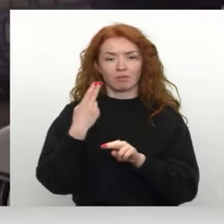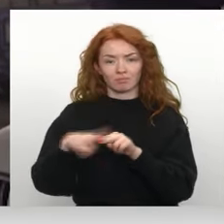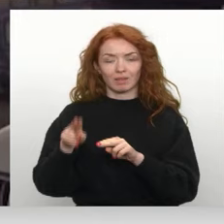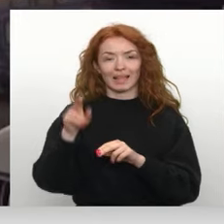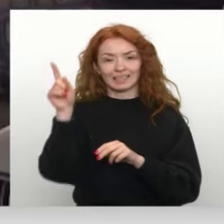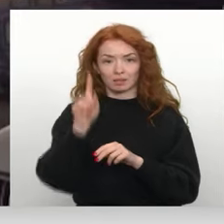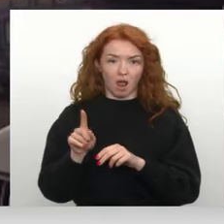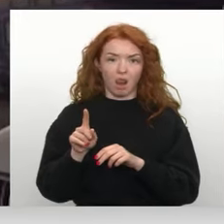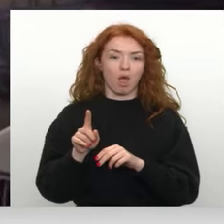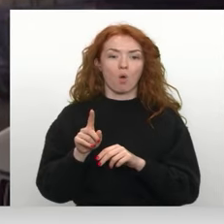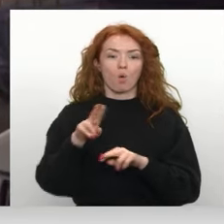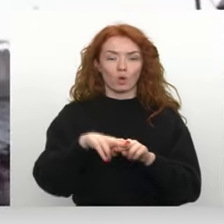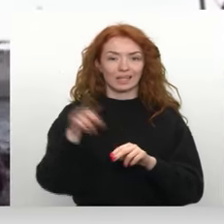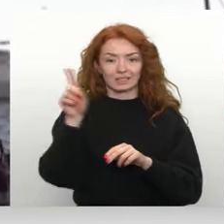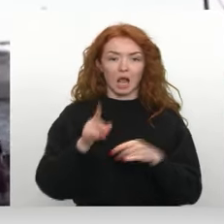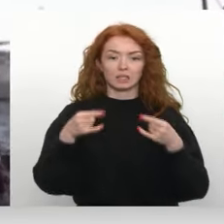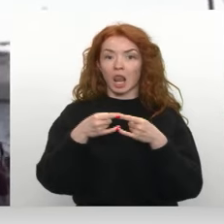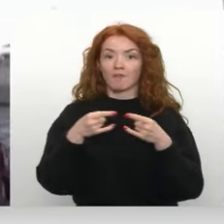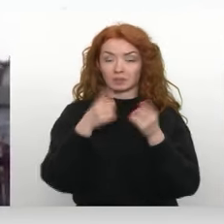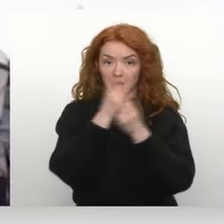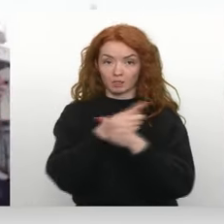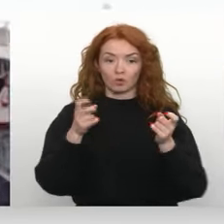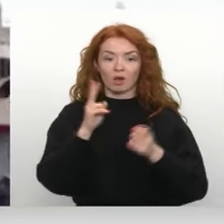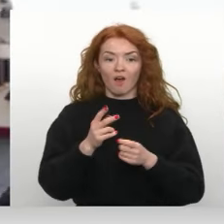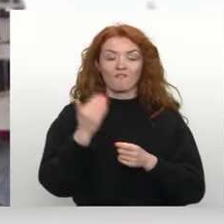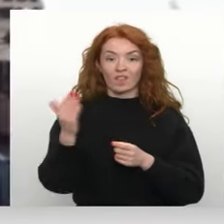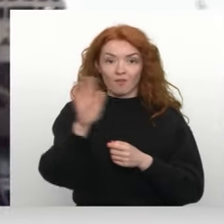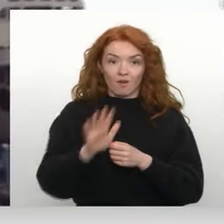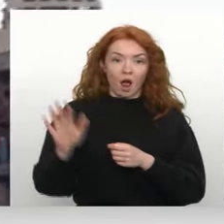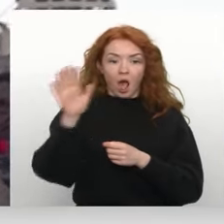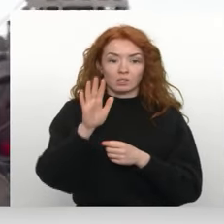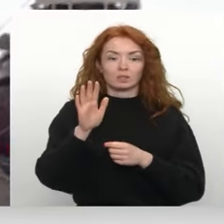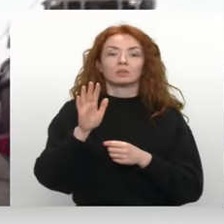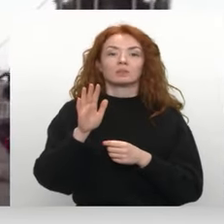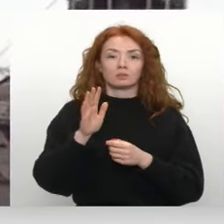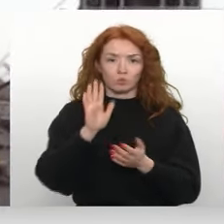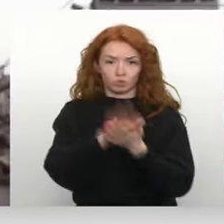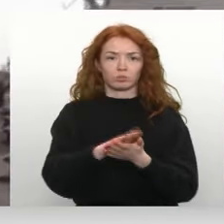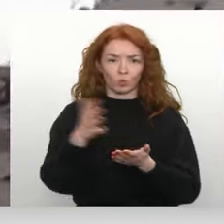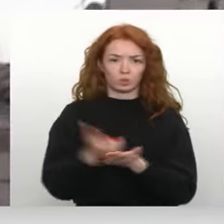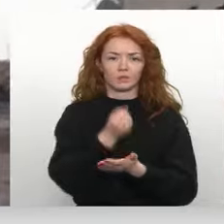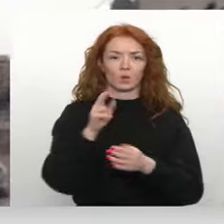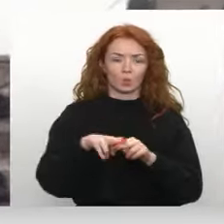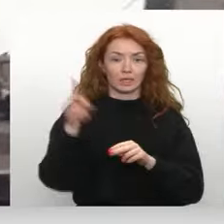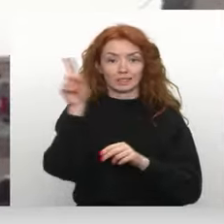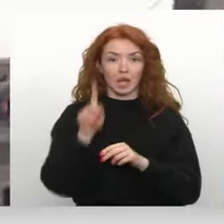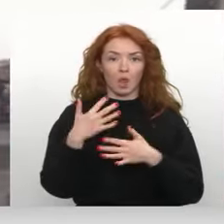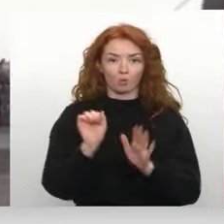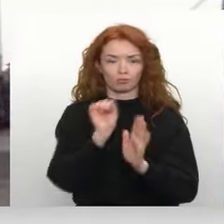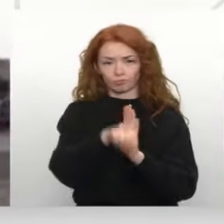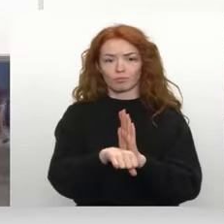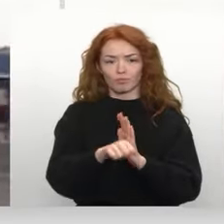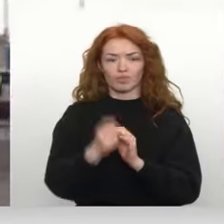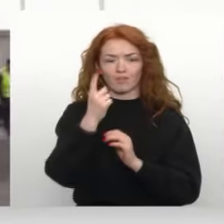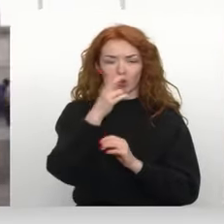palīdz un izraēlas televīzijā paziņoja ka viņa valsts iet uz pilnīgu uzvaru un ka izraēlai ir izdevies nogalināt